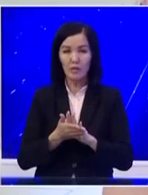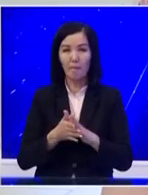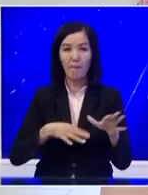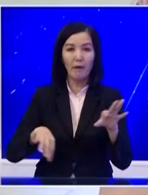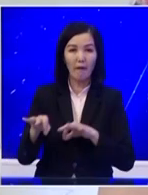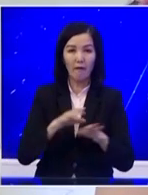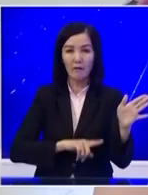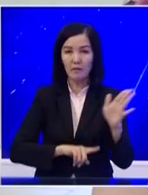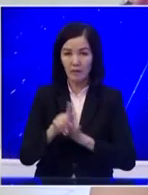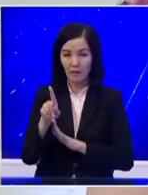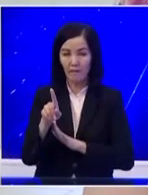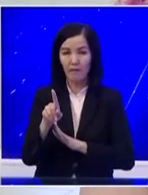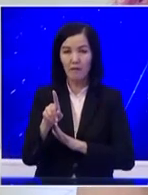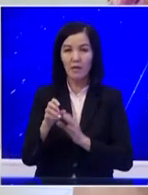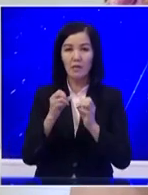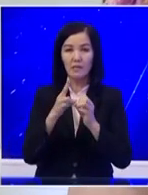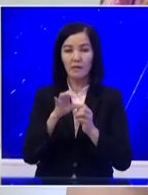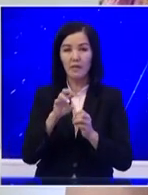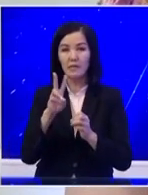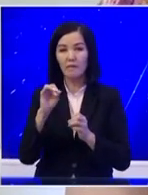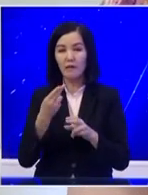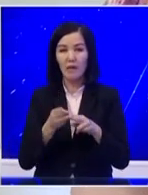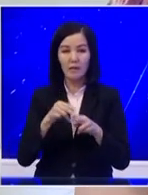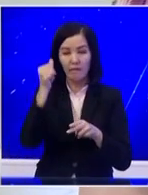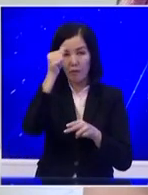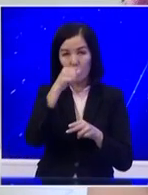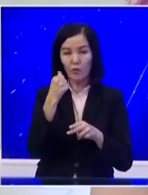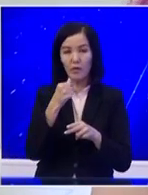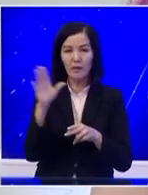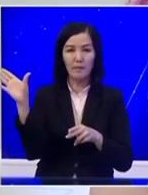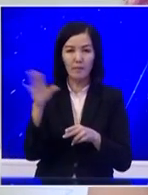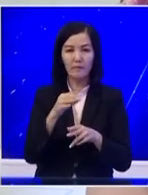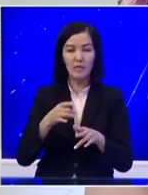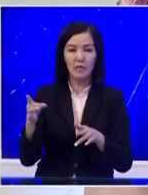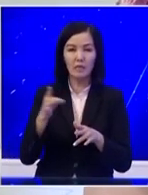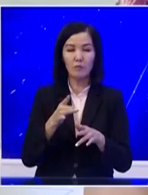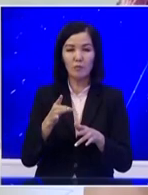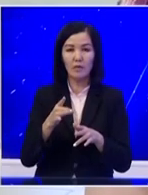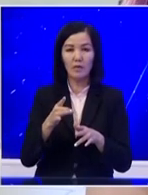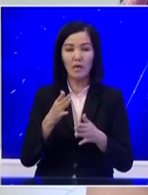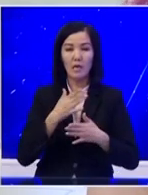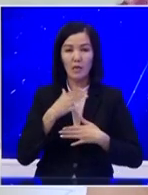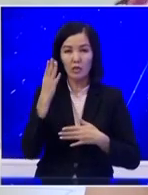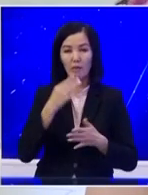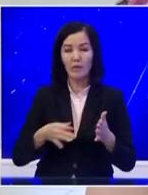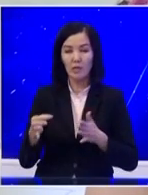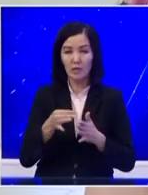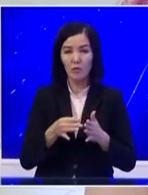уже стартовал. С 12 июня текущего года по всей республике, в том числе и в нашей области,